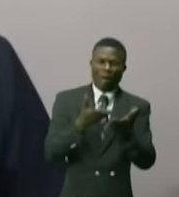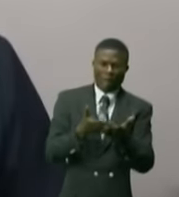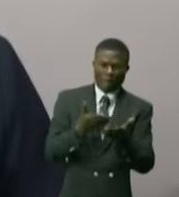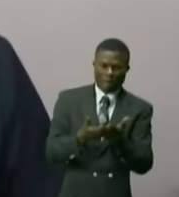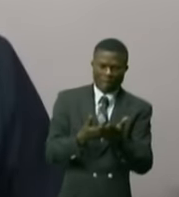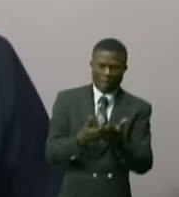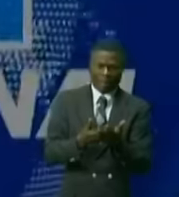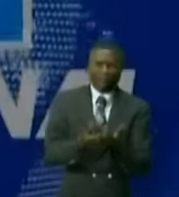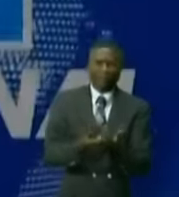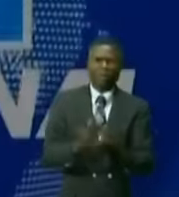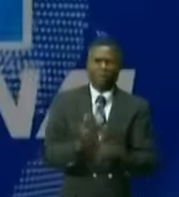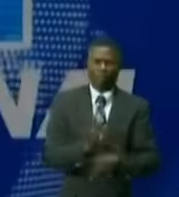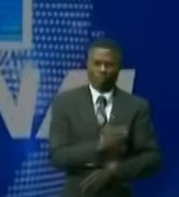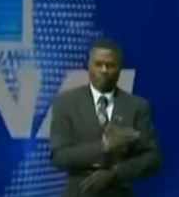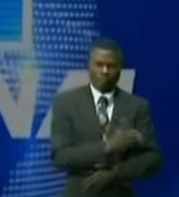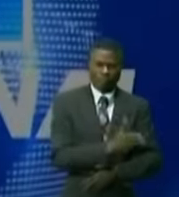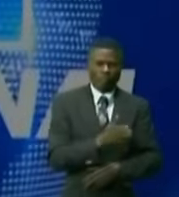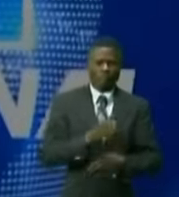tout.